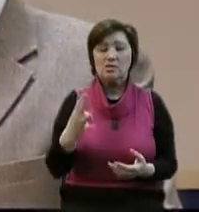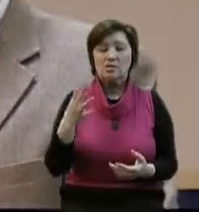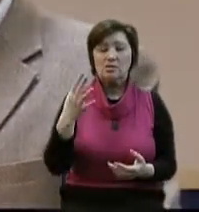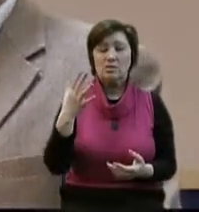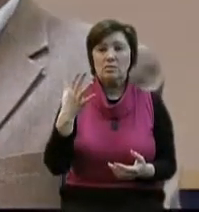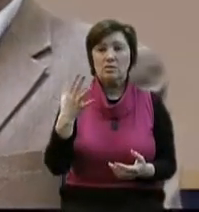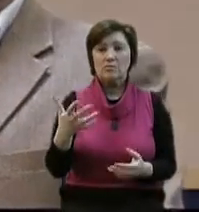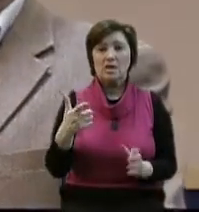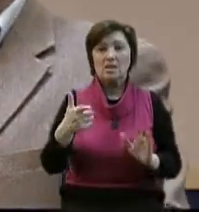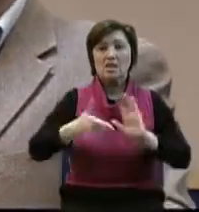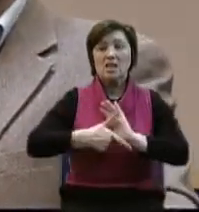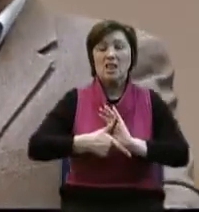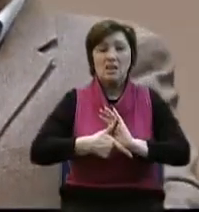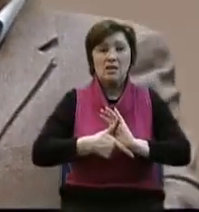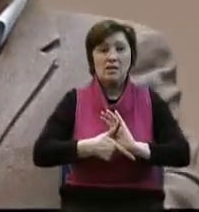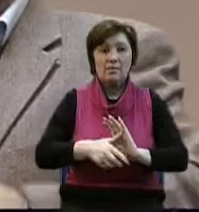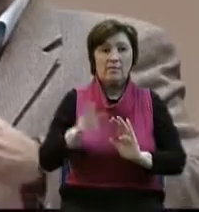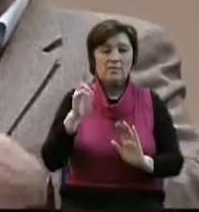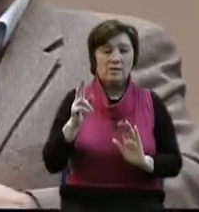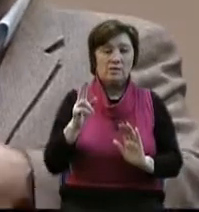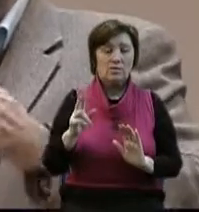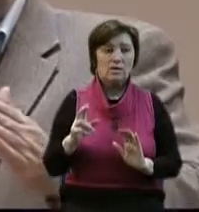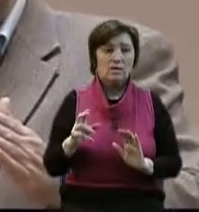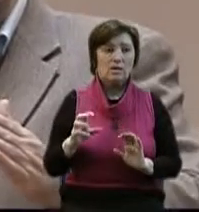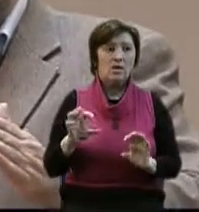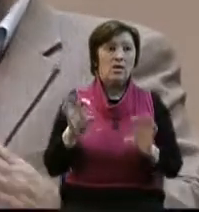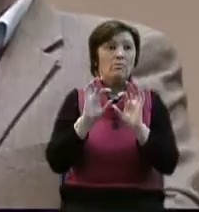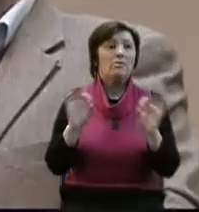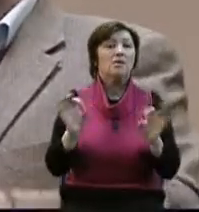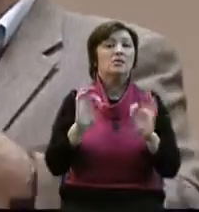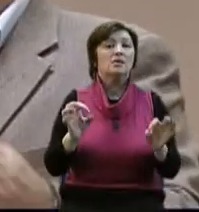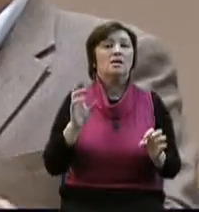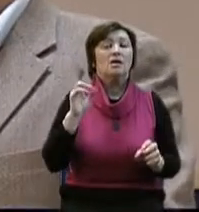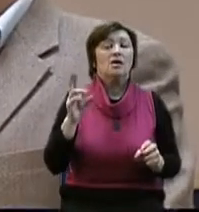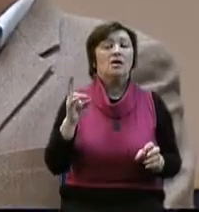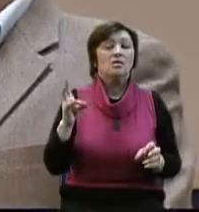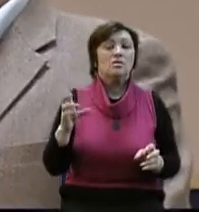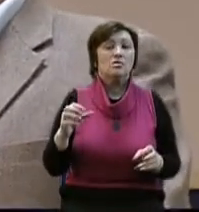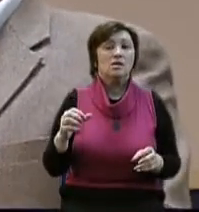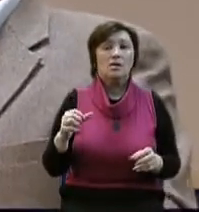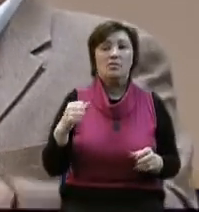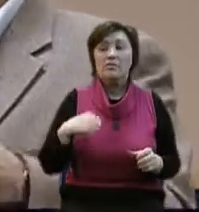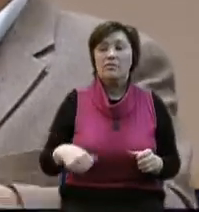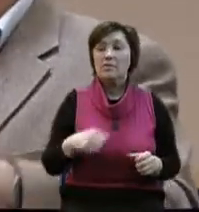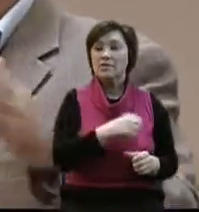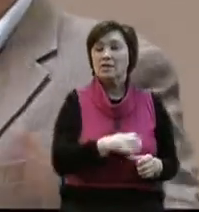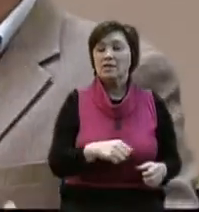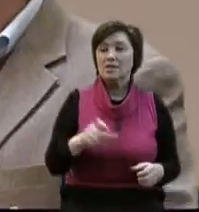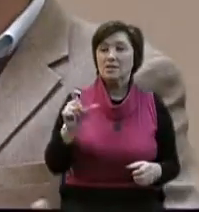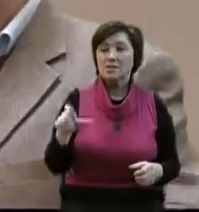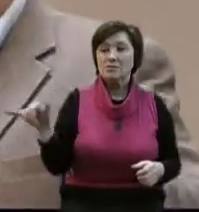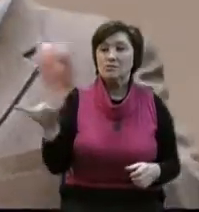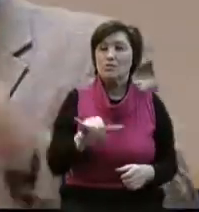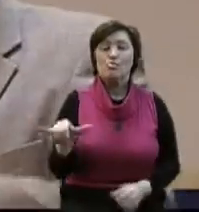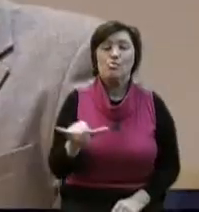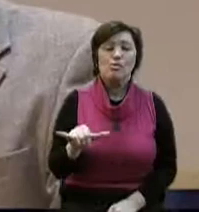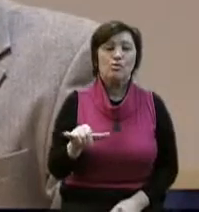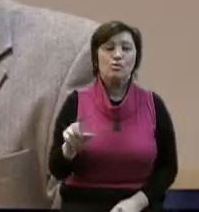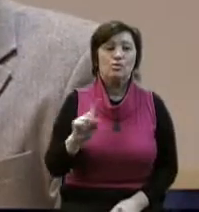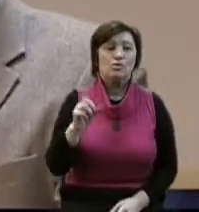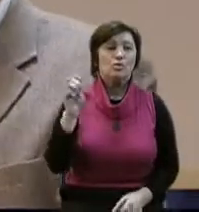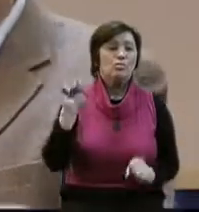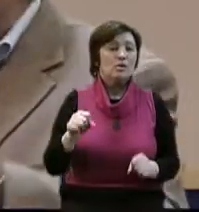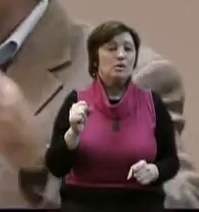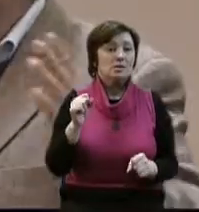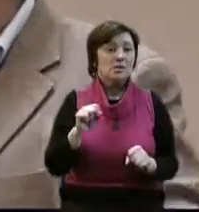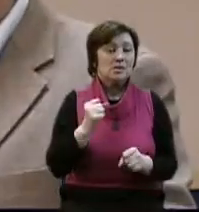45 глав, которые регламентировали поведение человека в субботу, то есть что он может делать